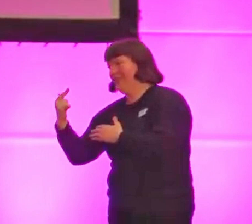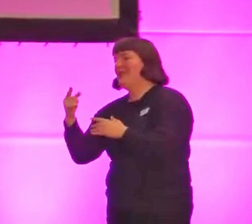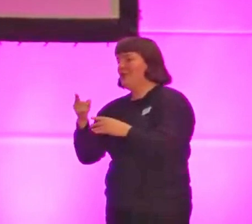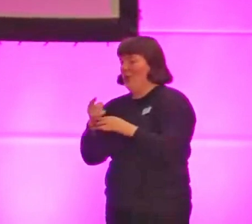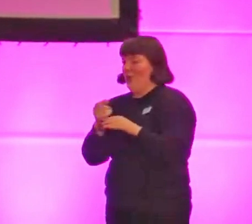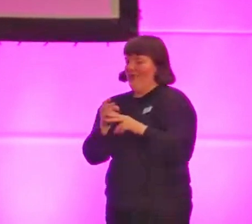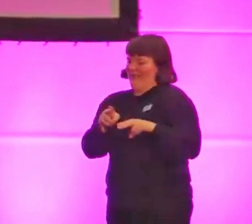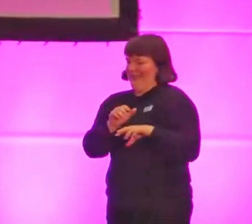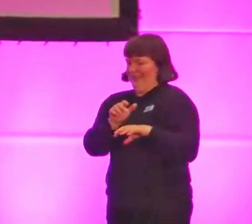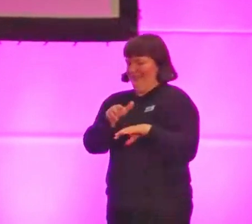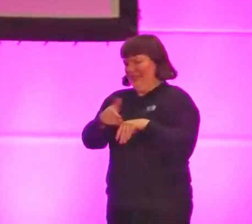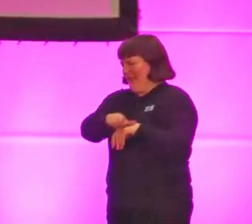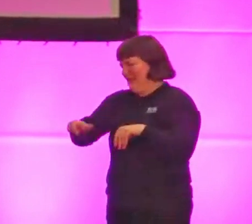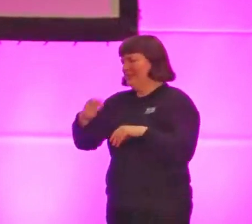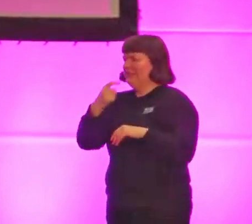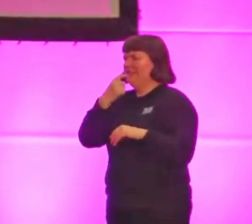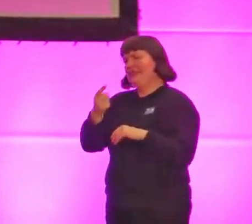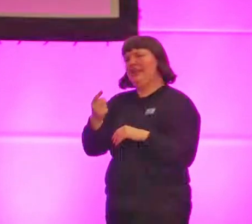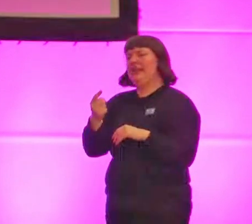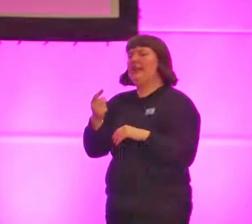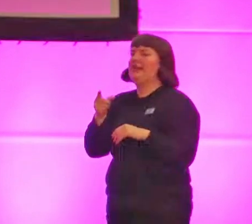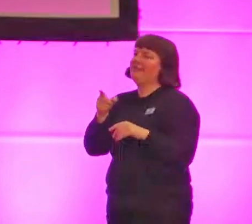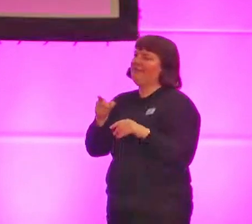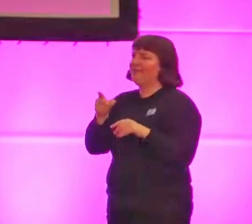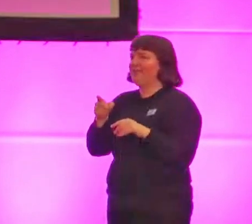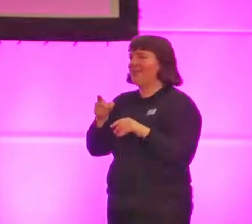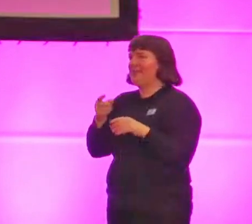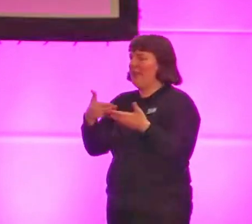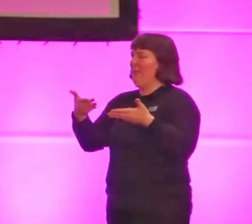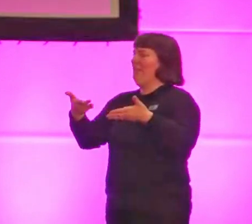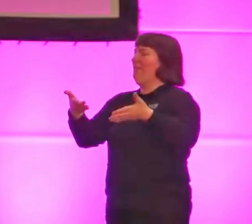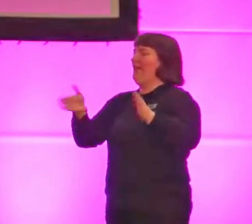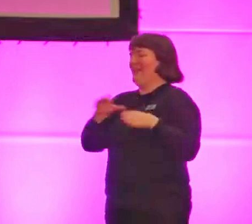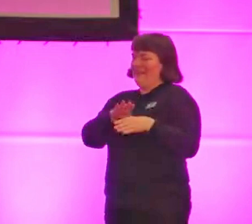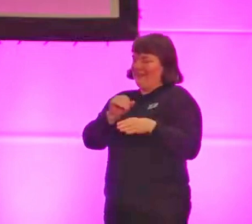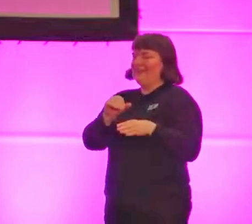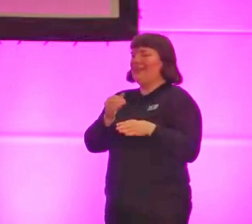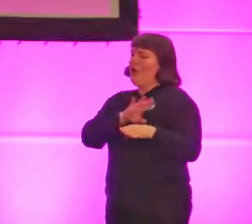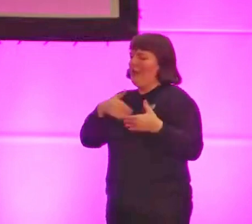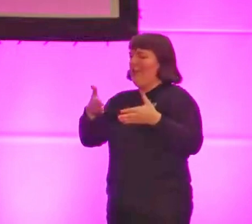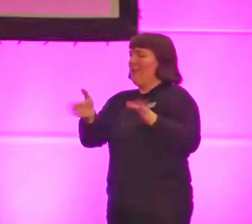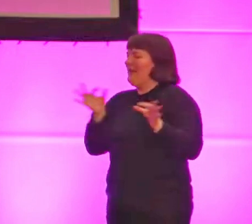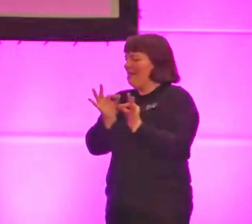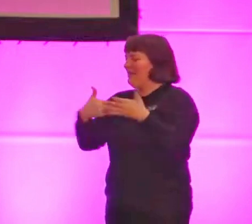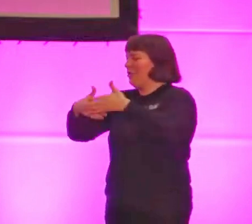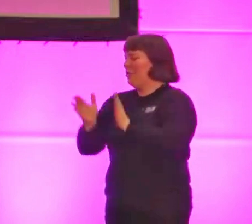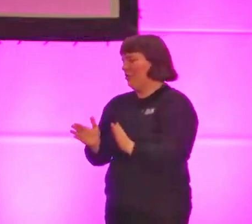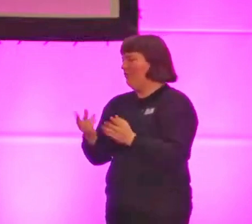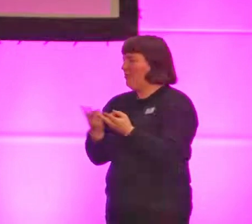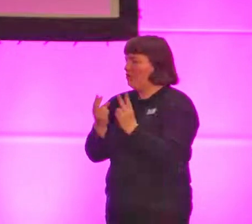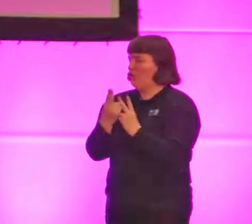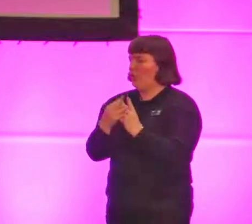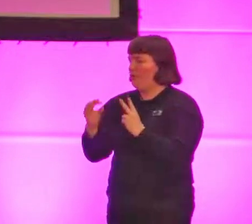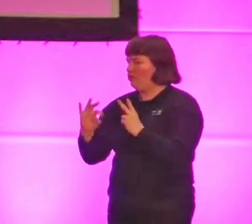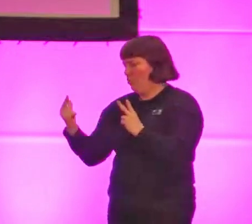säger att detta är en vidare, den svenska rätten har en vidare definition av uppsåt än